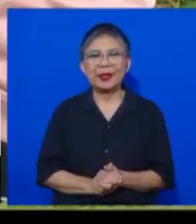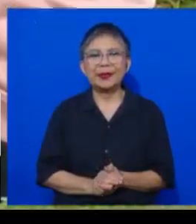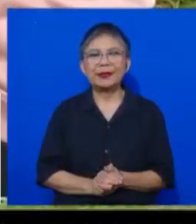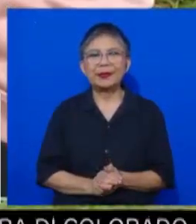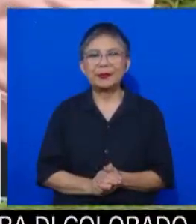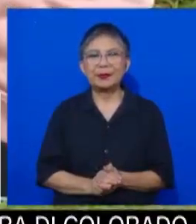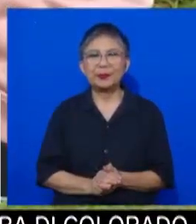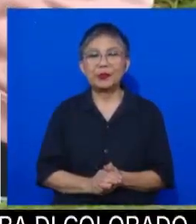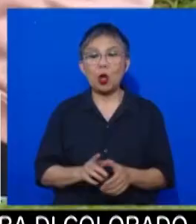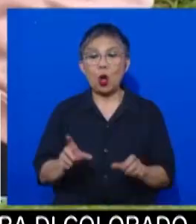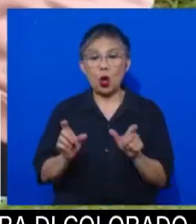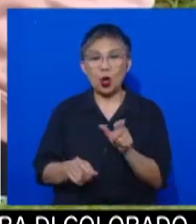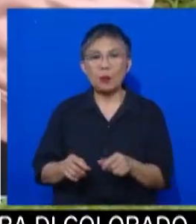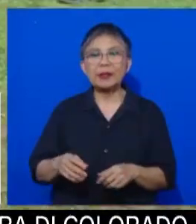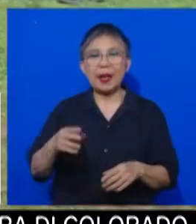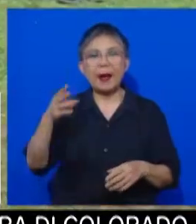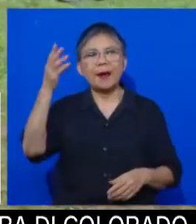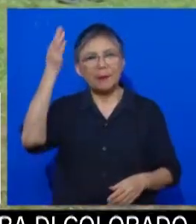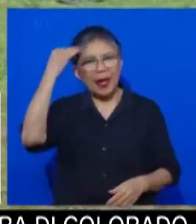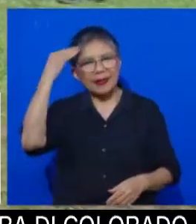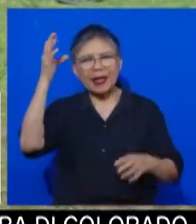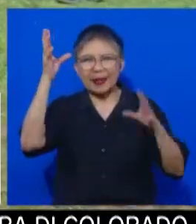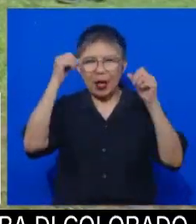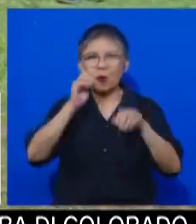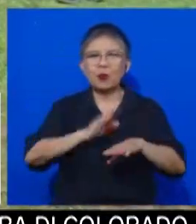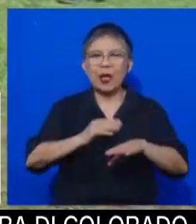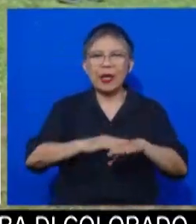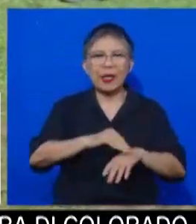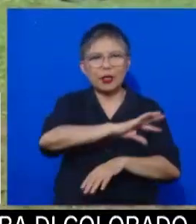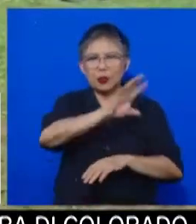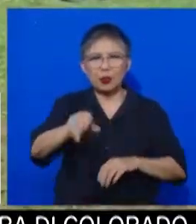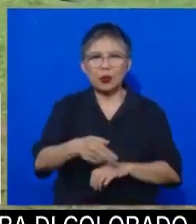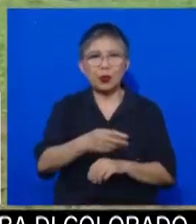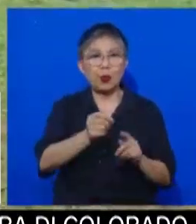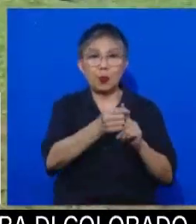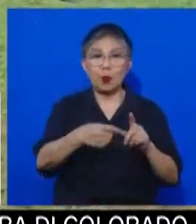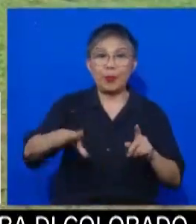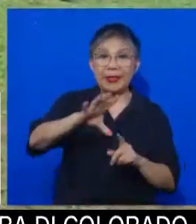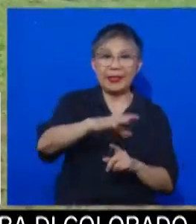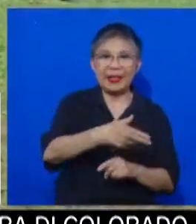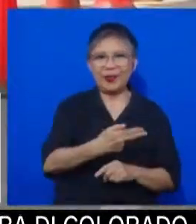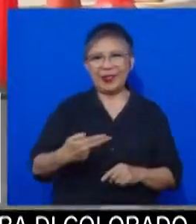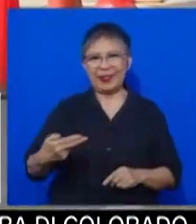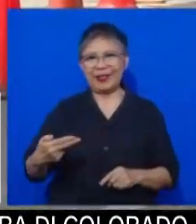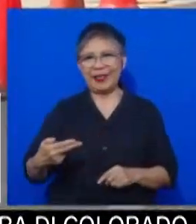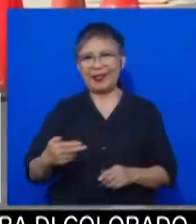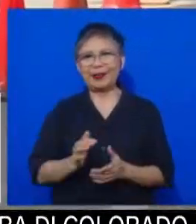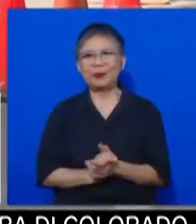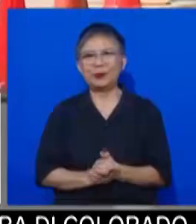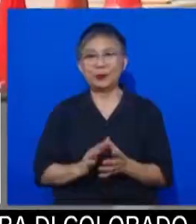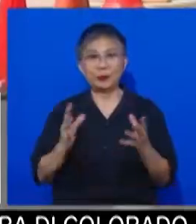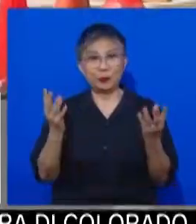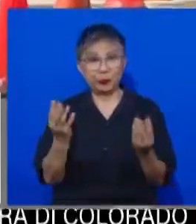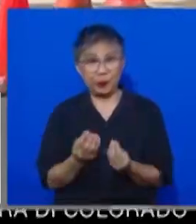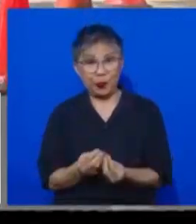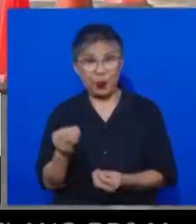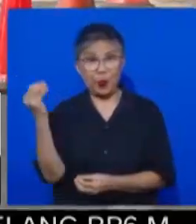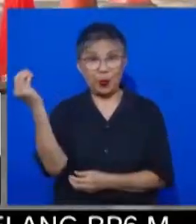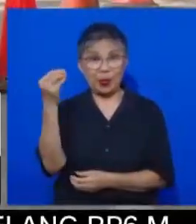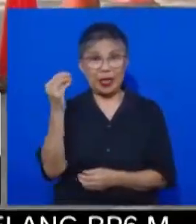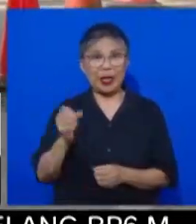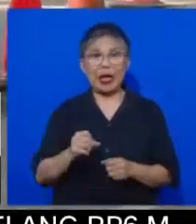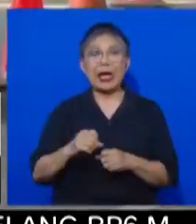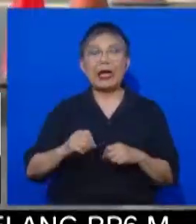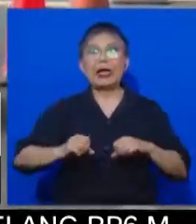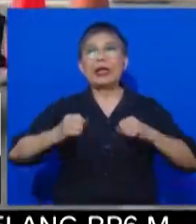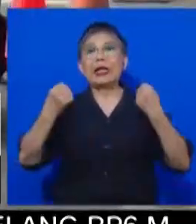hazanah pengetahuan, ragam seni, serta budaya dari seluruh provinsi di Indonesia. Mayoritas pengunjung yang datang pada libur